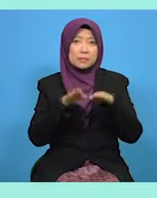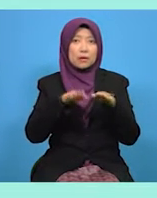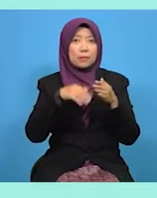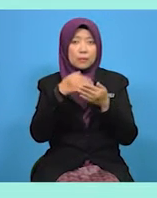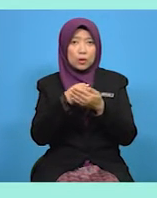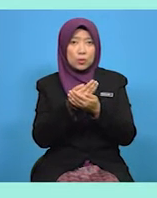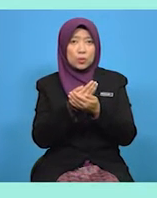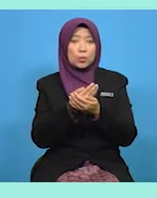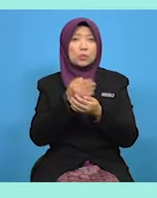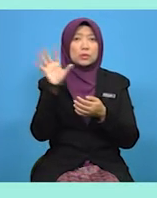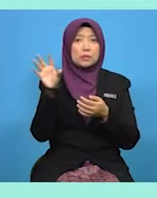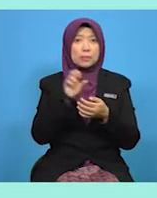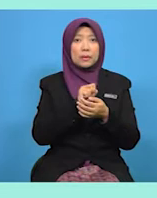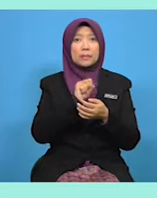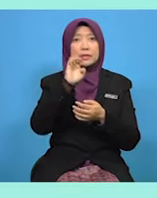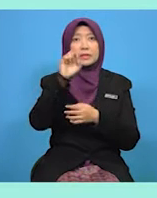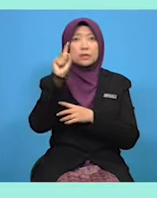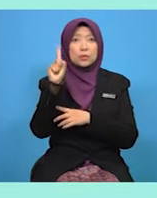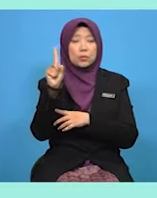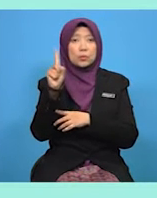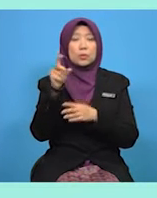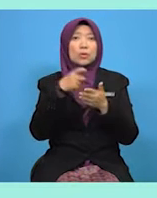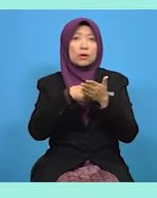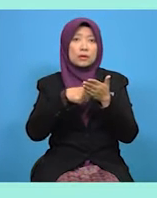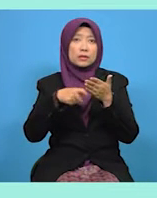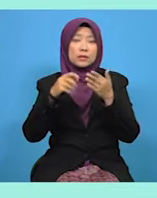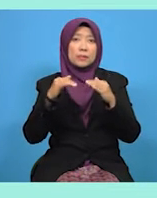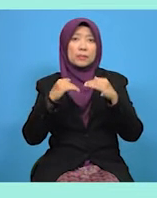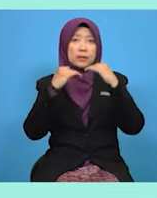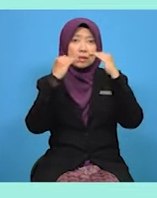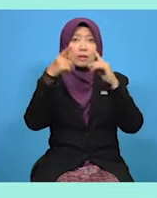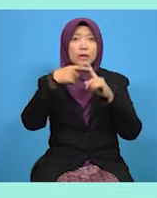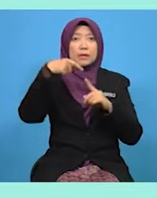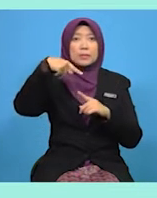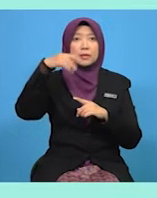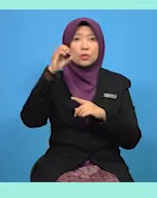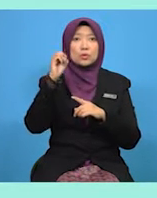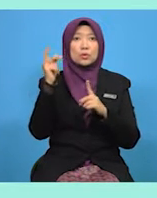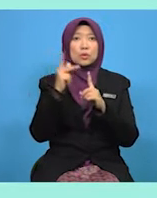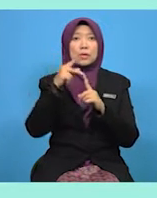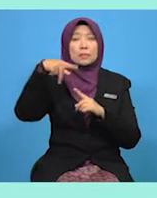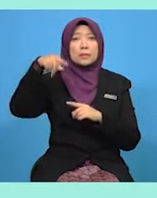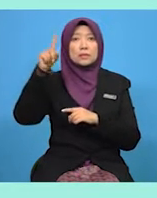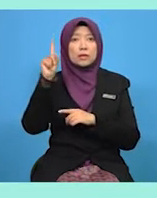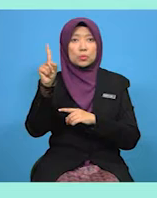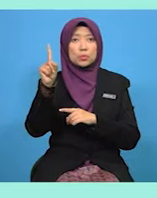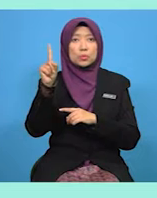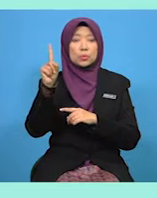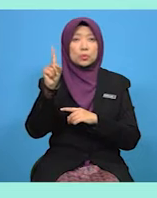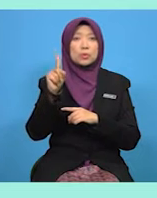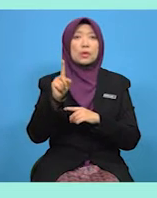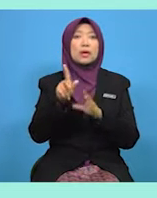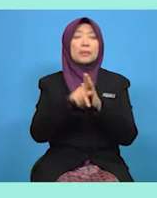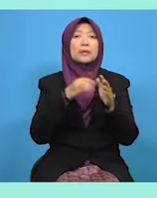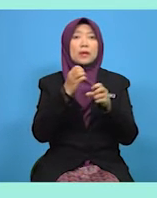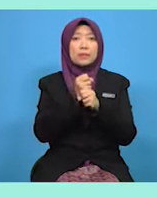Keseimbangan baru dicapai pada E1, harga meningkat dari P0 ke P1 dan